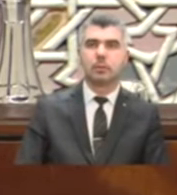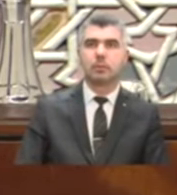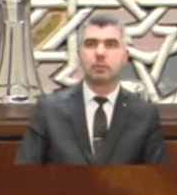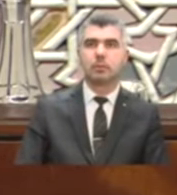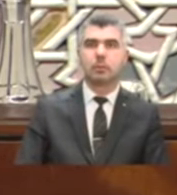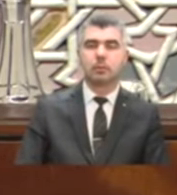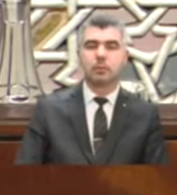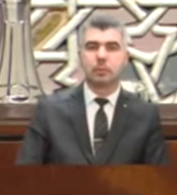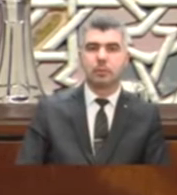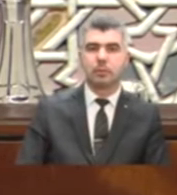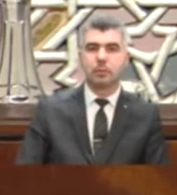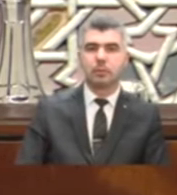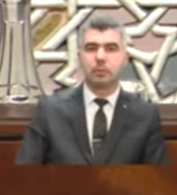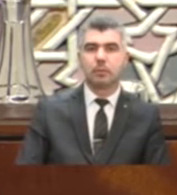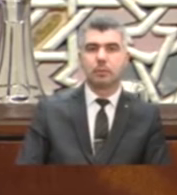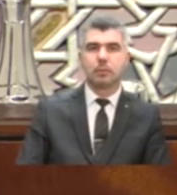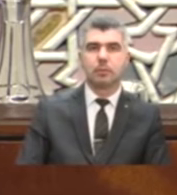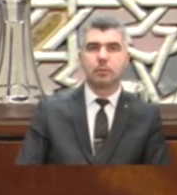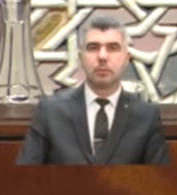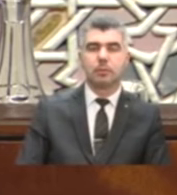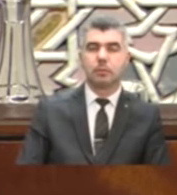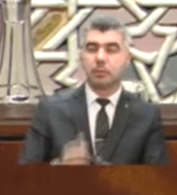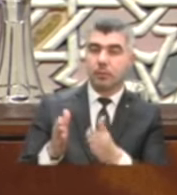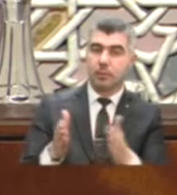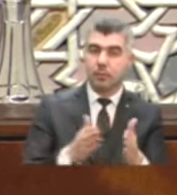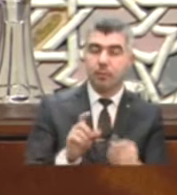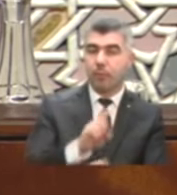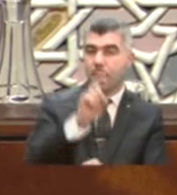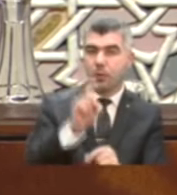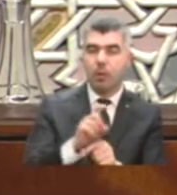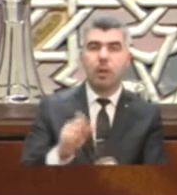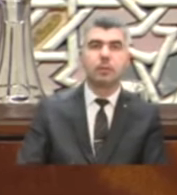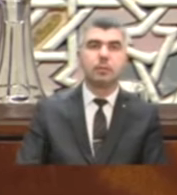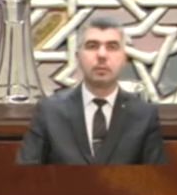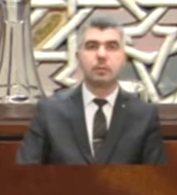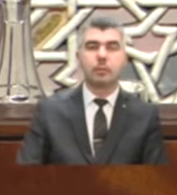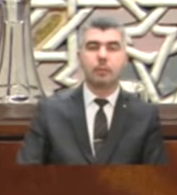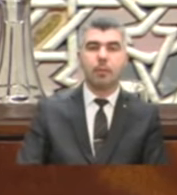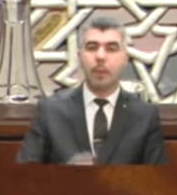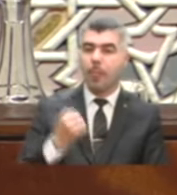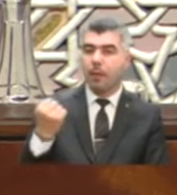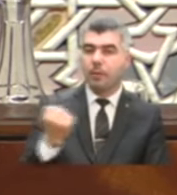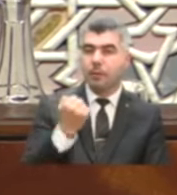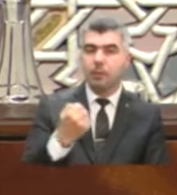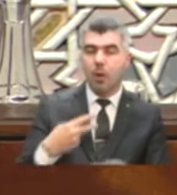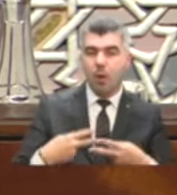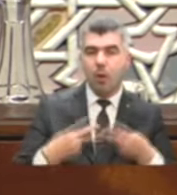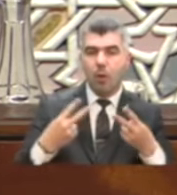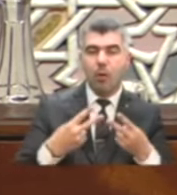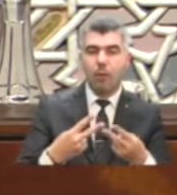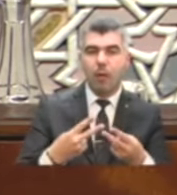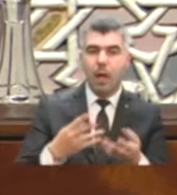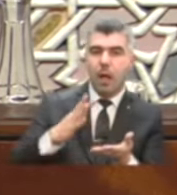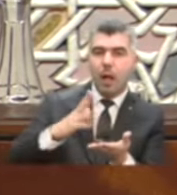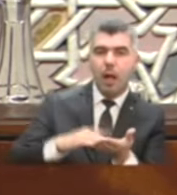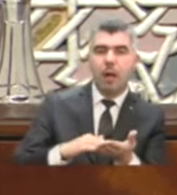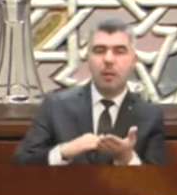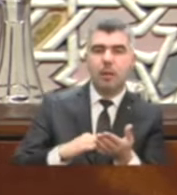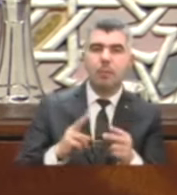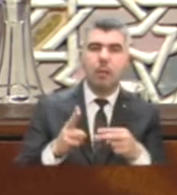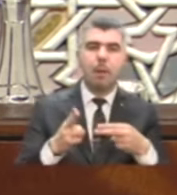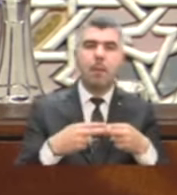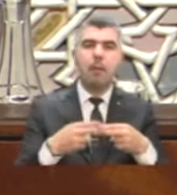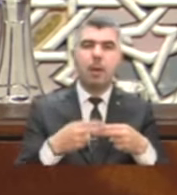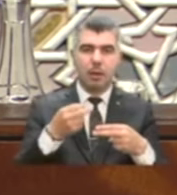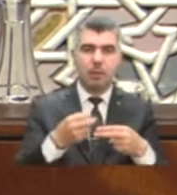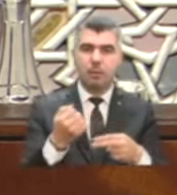انتهى الوقت سيد الرئيس. غادي ندوزو للسؤال الموالي عن التأخر في استصدار البطاقة الرمادية للسيدات والسادة